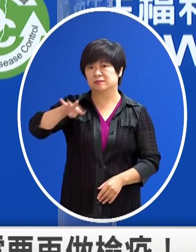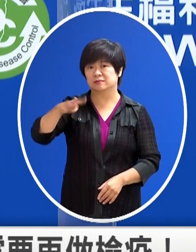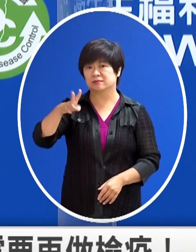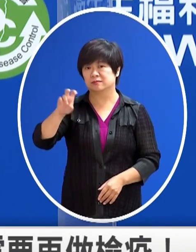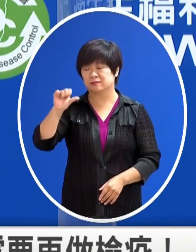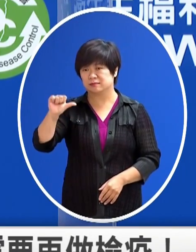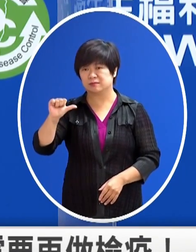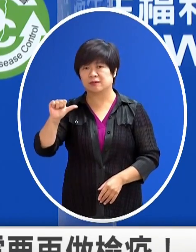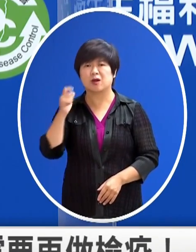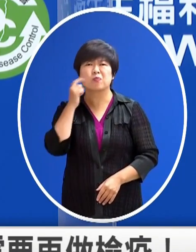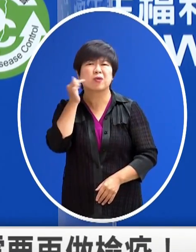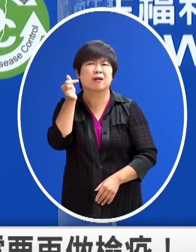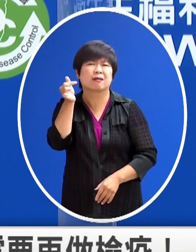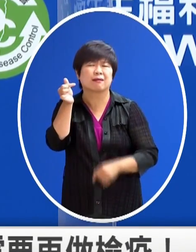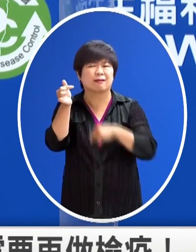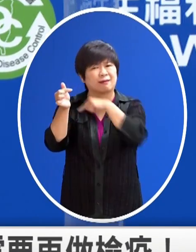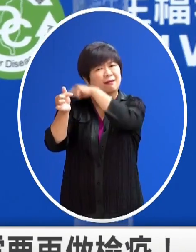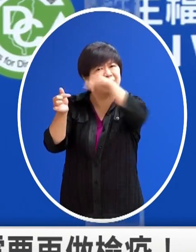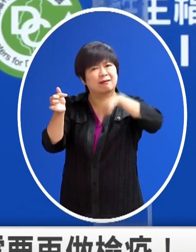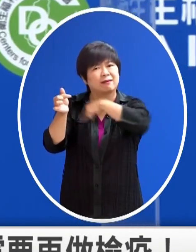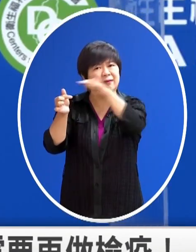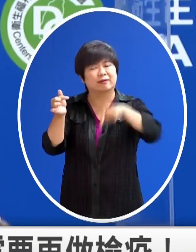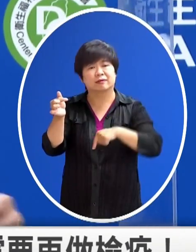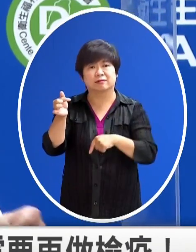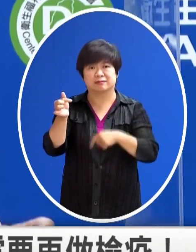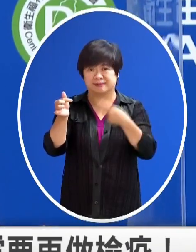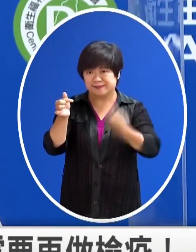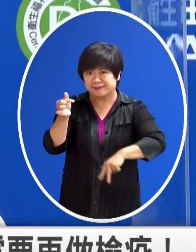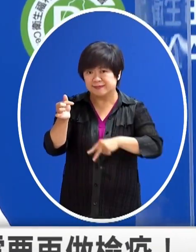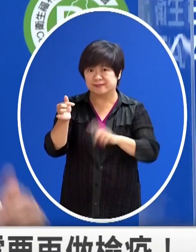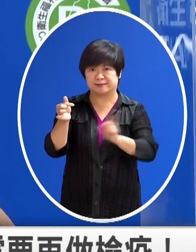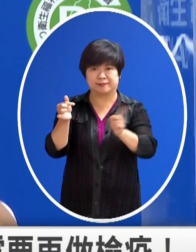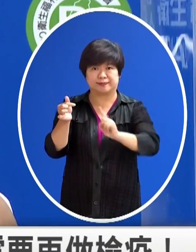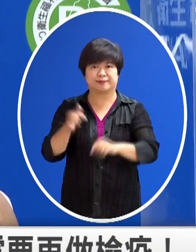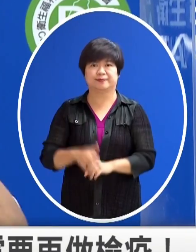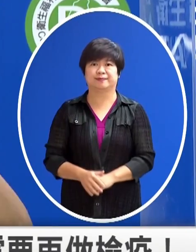12475个这伪阳性的人，他还是要做什么？